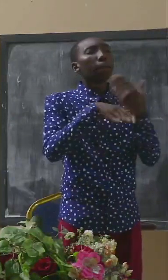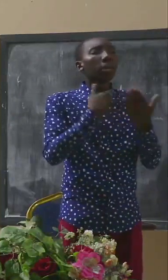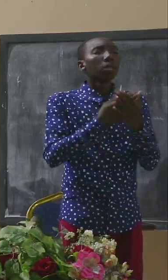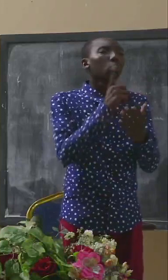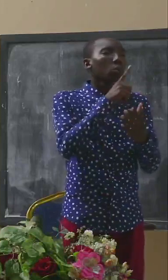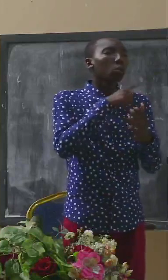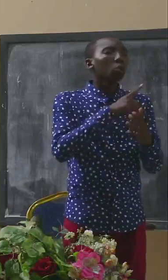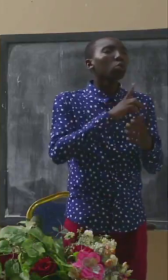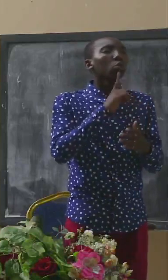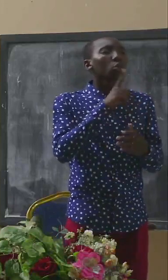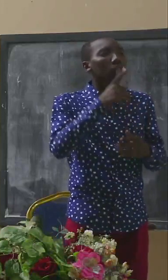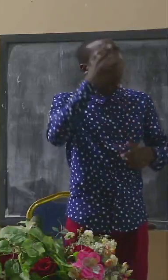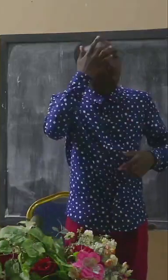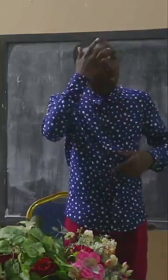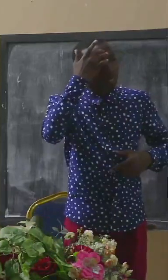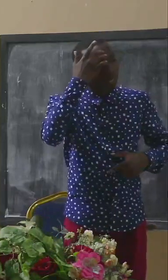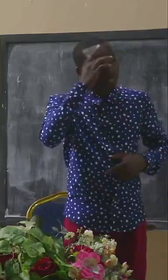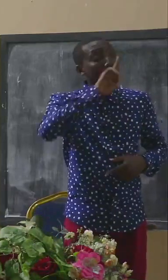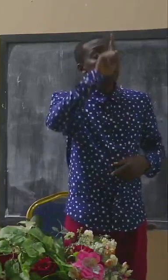Partout où il se trouve,